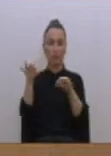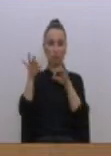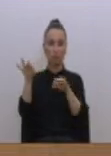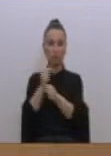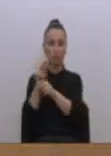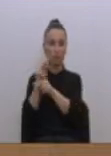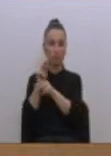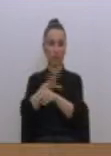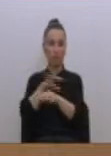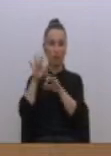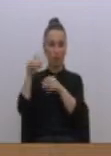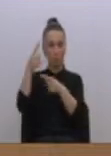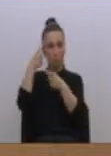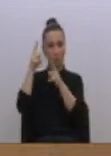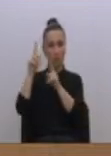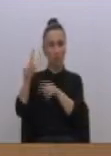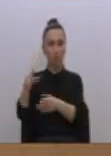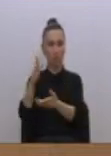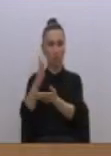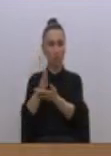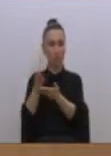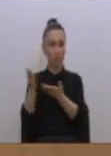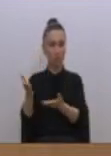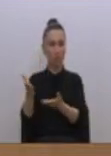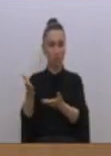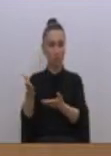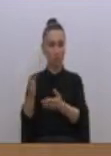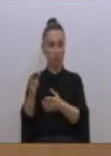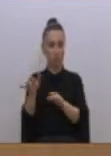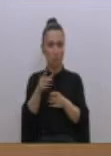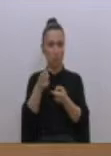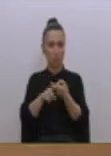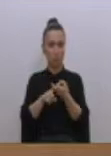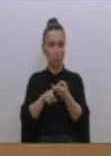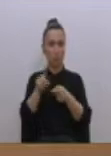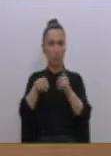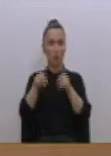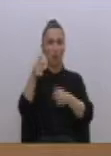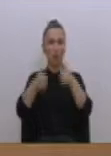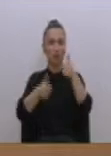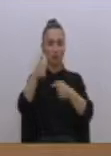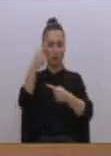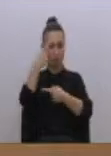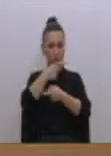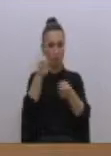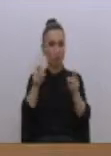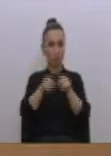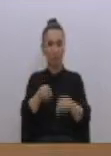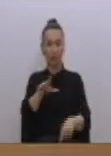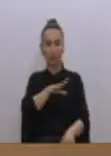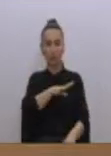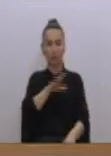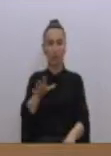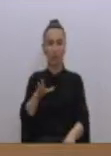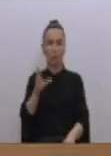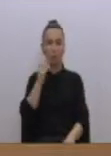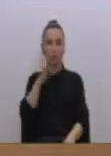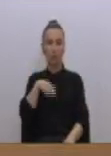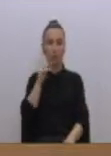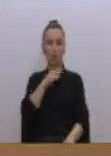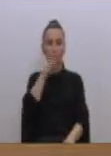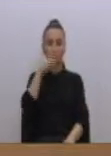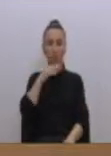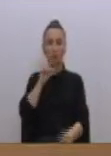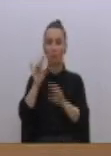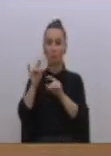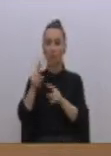დაწყებულა, მიტოვებულია სარეაბილიტაციო პროცესი, ზოგან ტენდერებიც არ გამოცხადებულა, მაშინ როდესაც მშობლებს არ